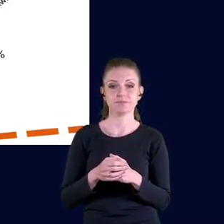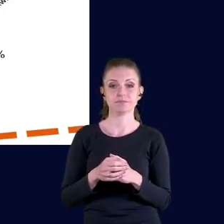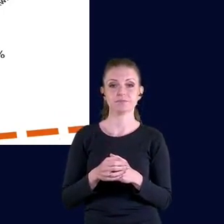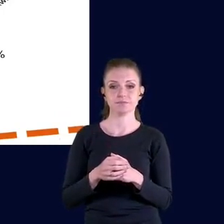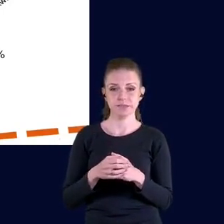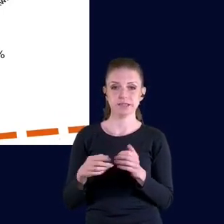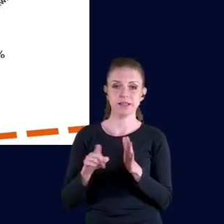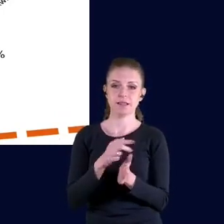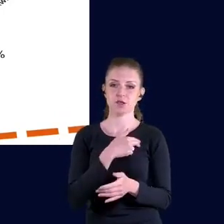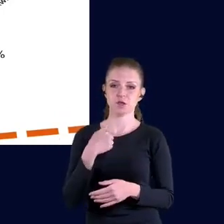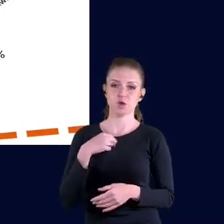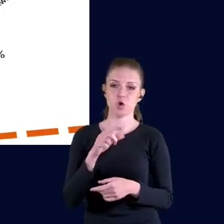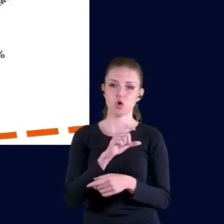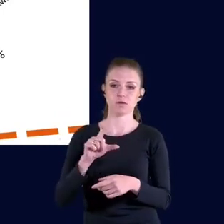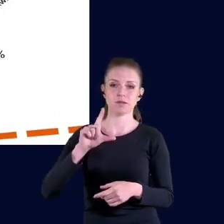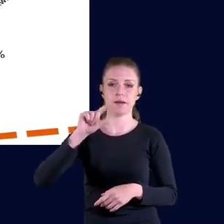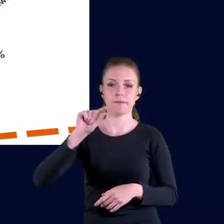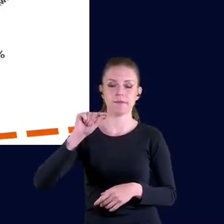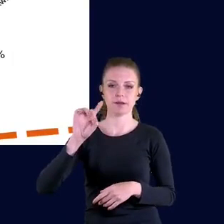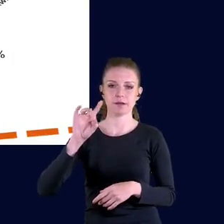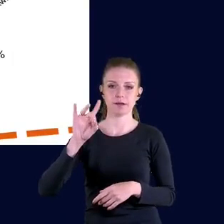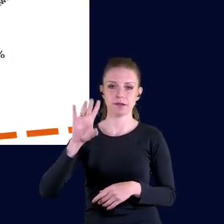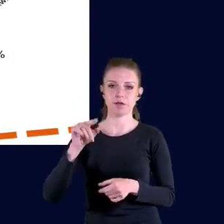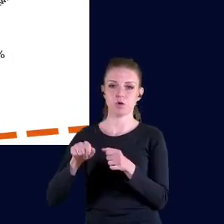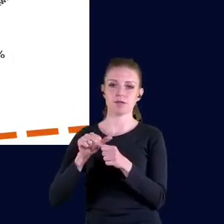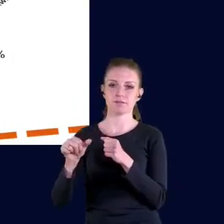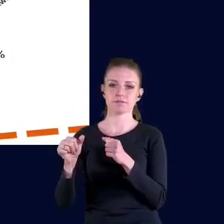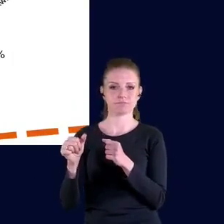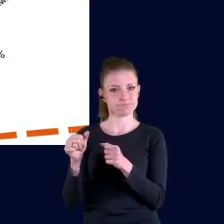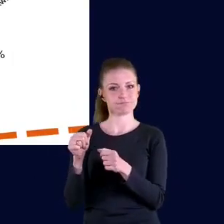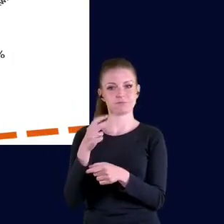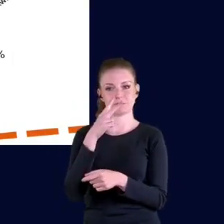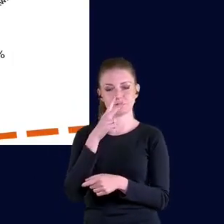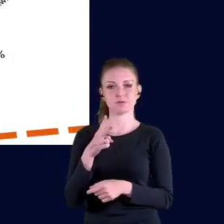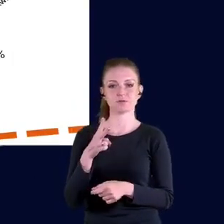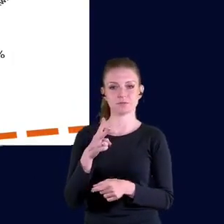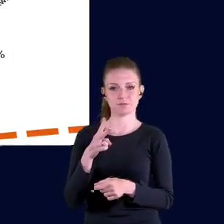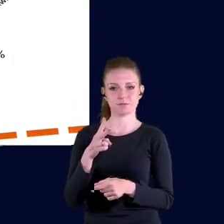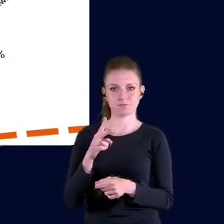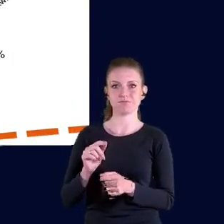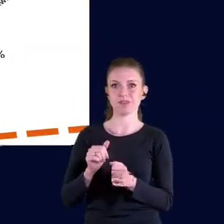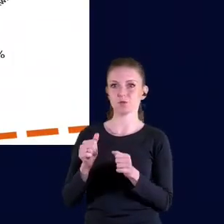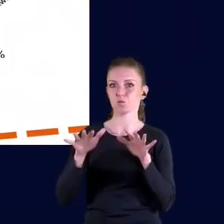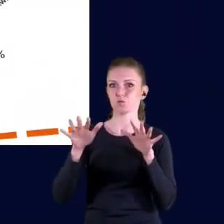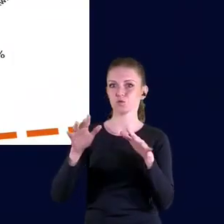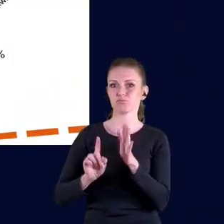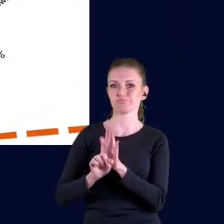takie i on jest dosyć jak tutaj pracę możecie zobaczyć